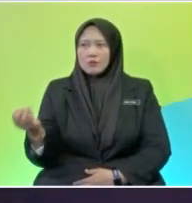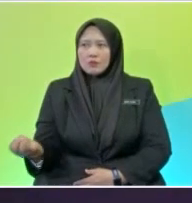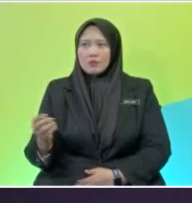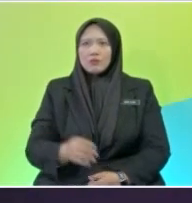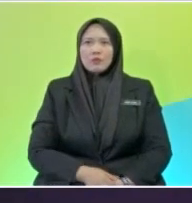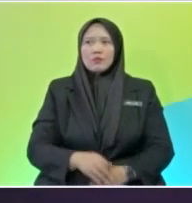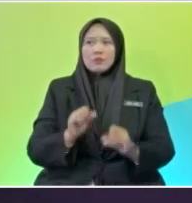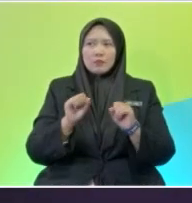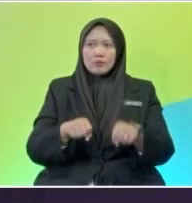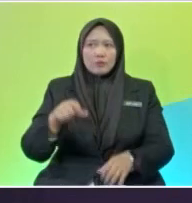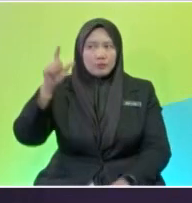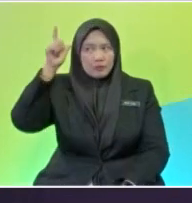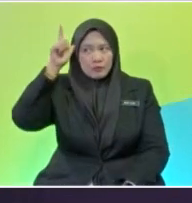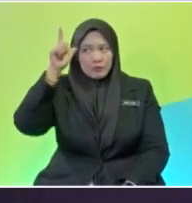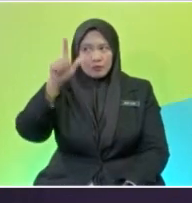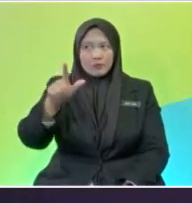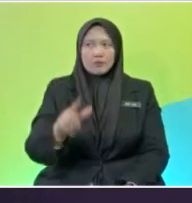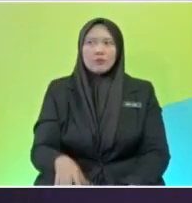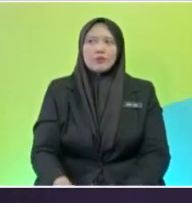dan juga